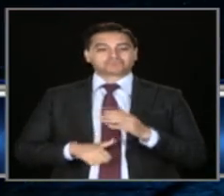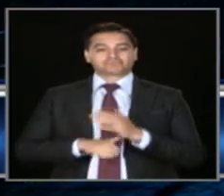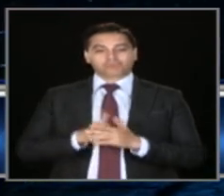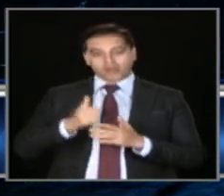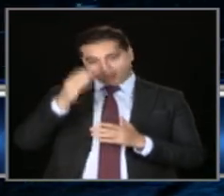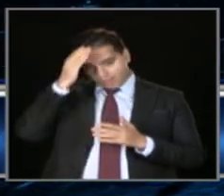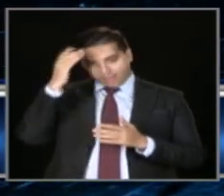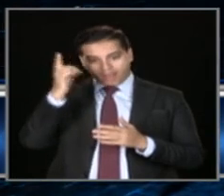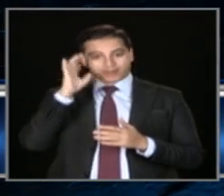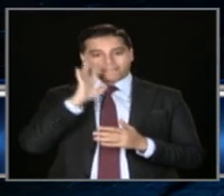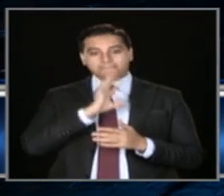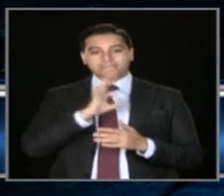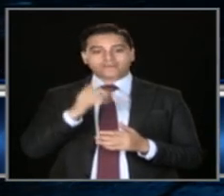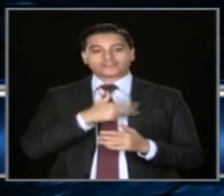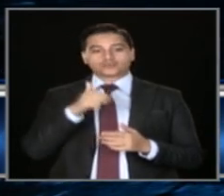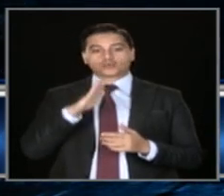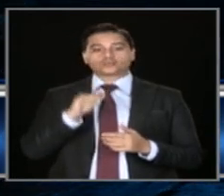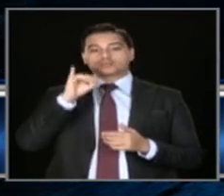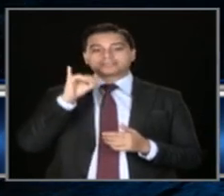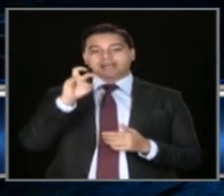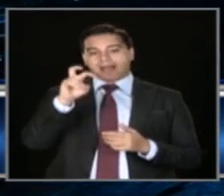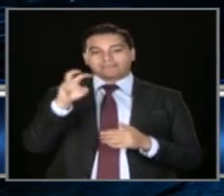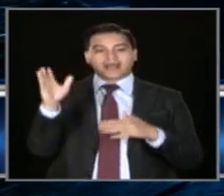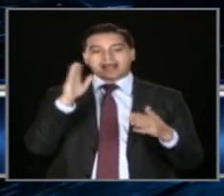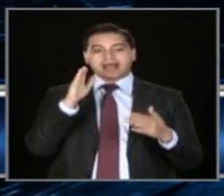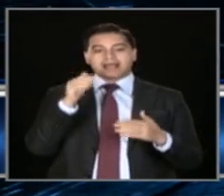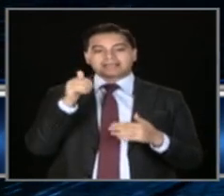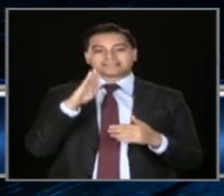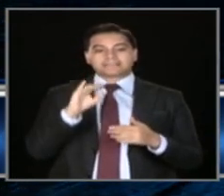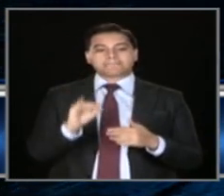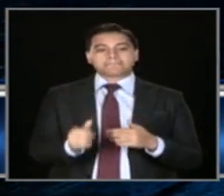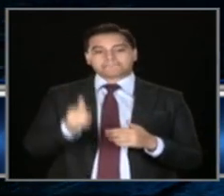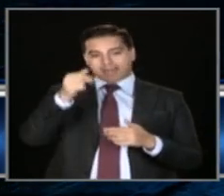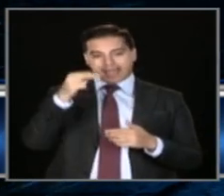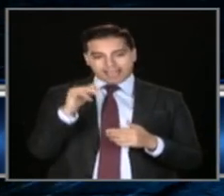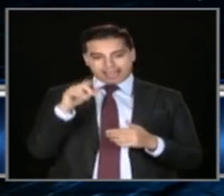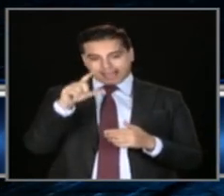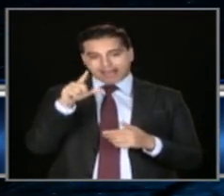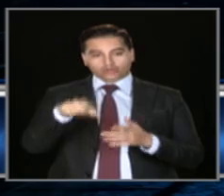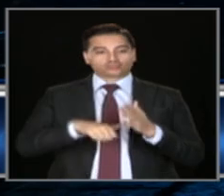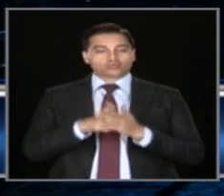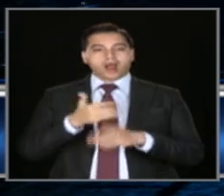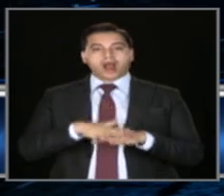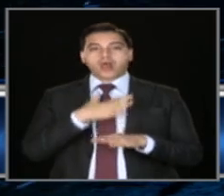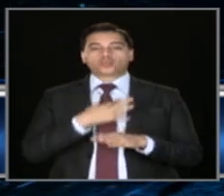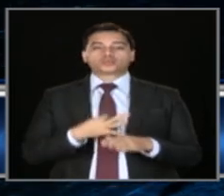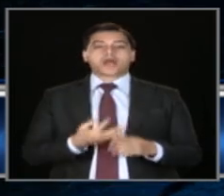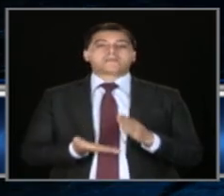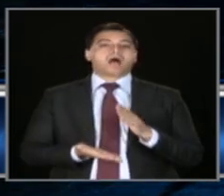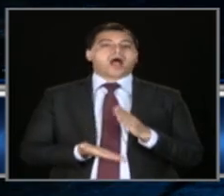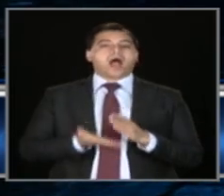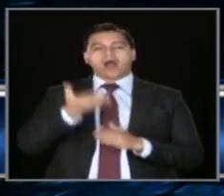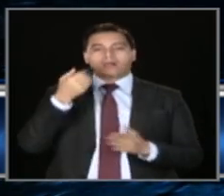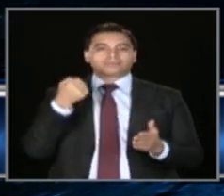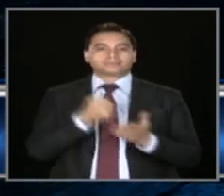حصل العالم أسامة إسماعيل على أعلى وسام من الأولمبياد الدولي للمعلوماتية